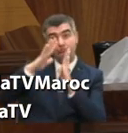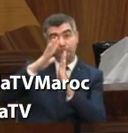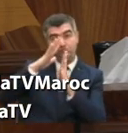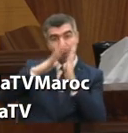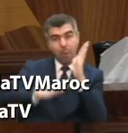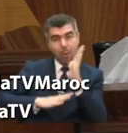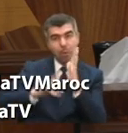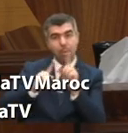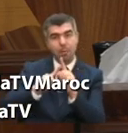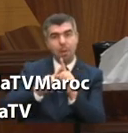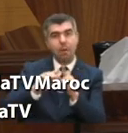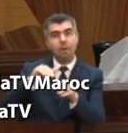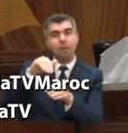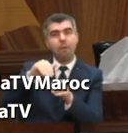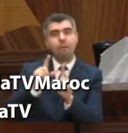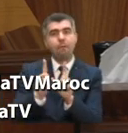وباء